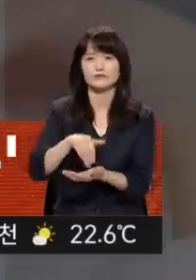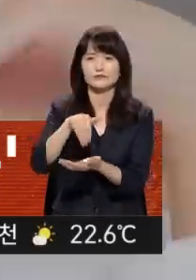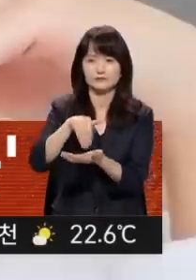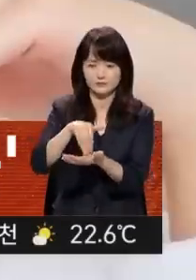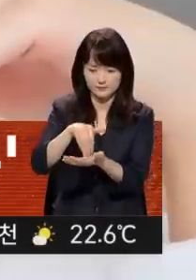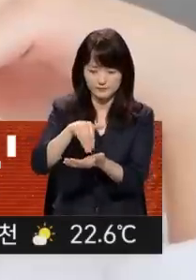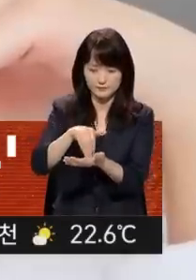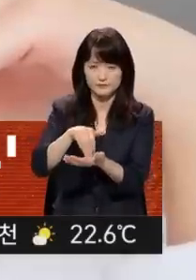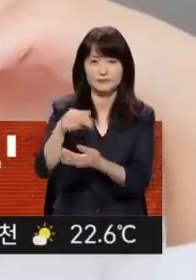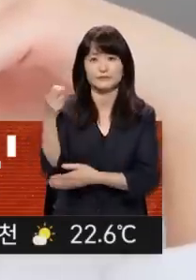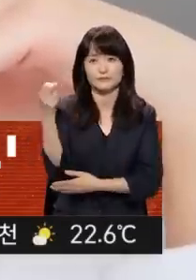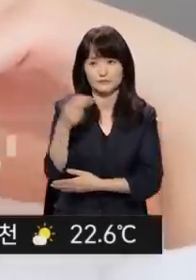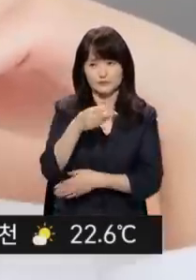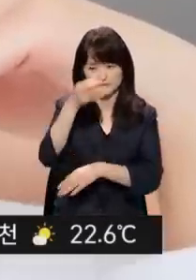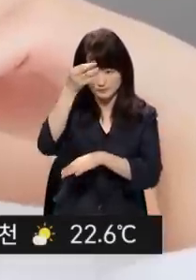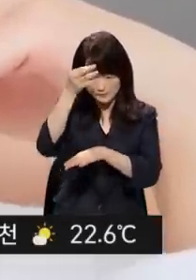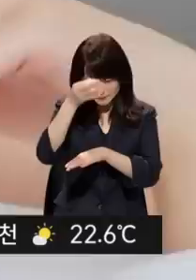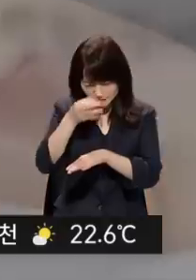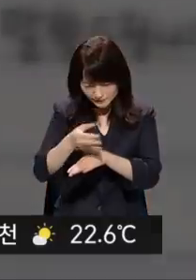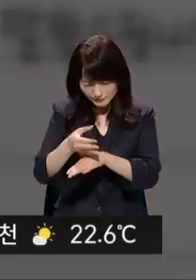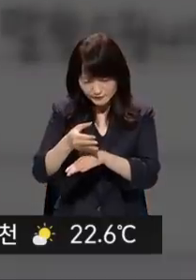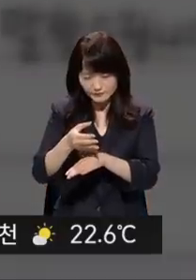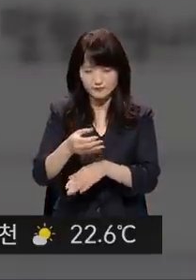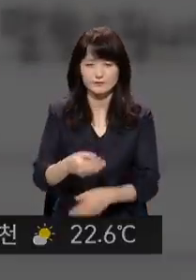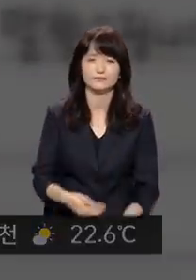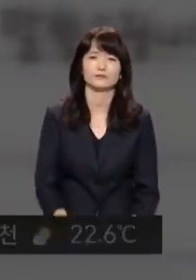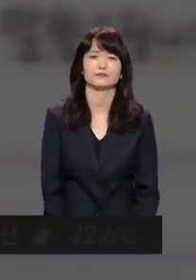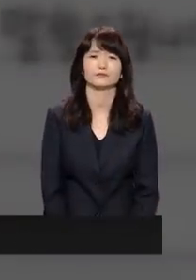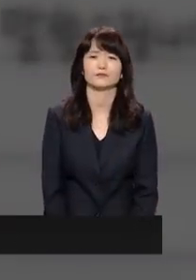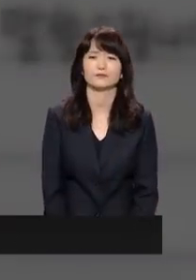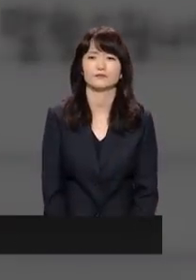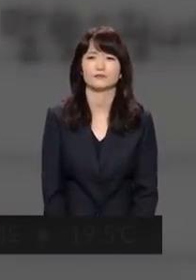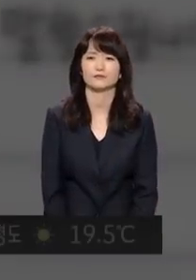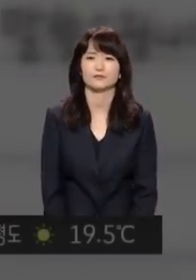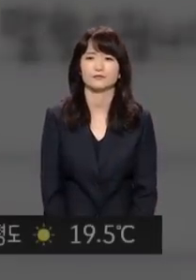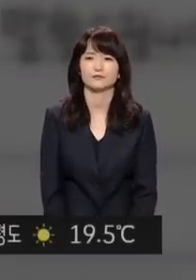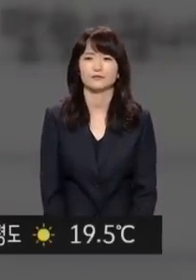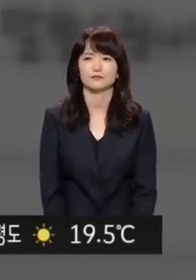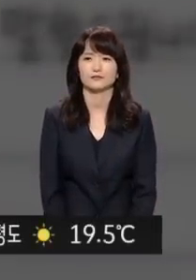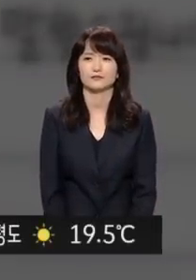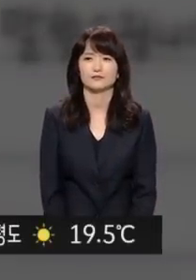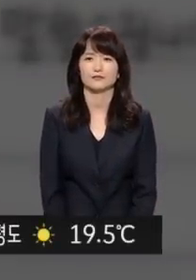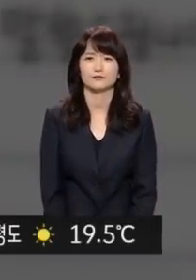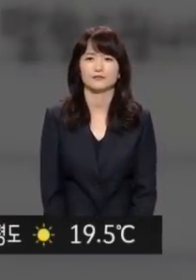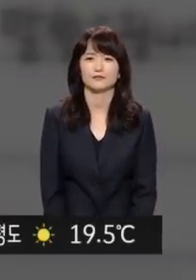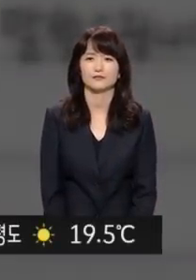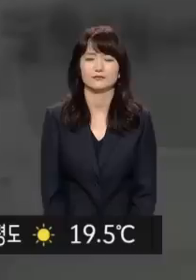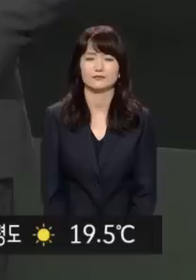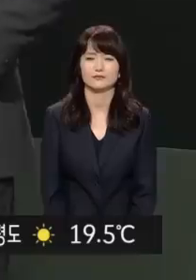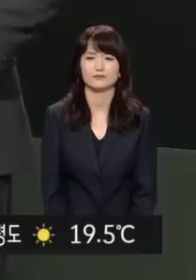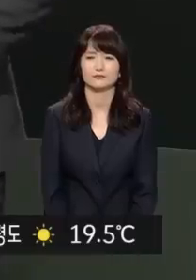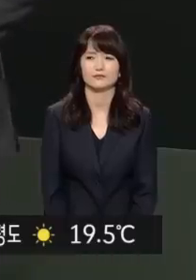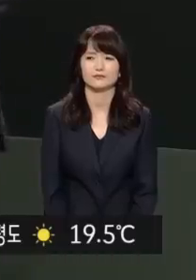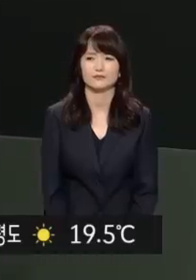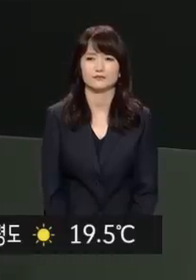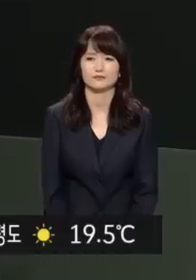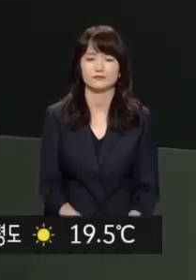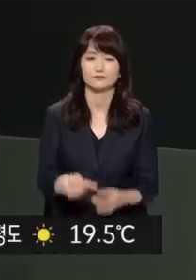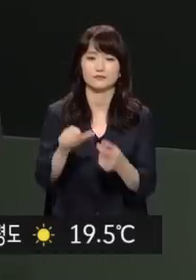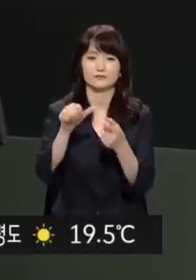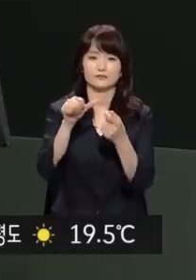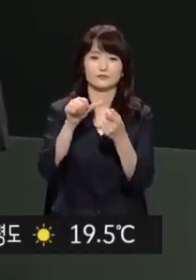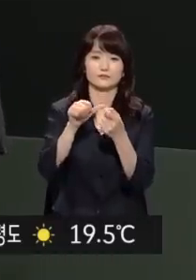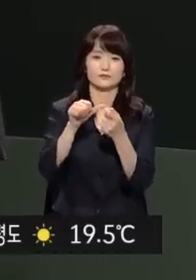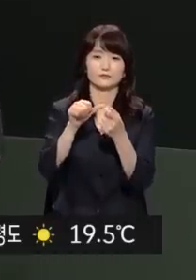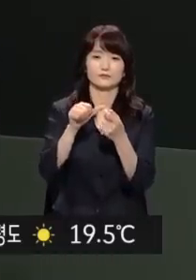자숙하겠다 다시 한번 죄송하다고 거듭 사과를 했습니다 자 알겠습니다 자 다음 예 다음 이어가